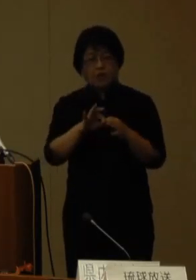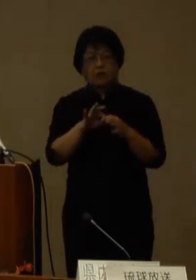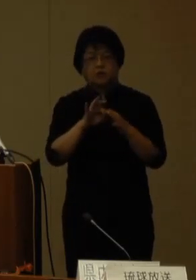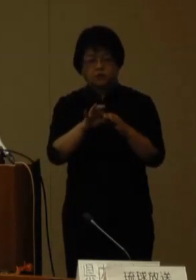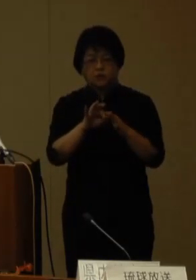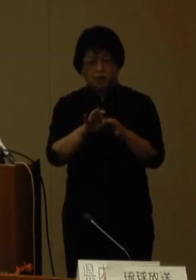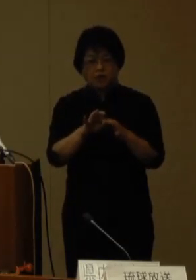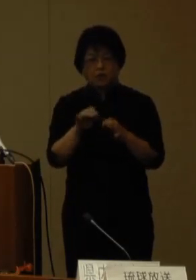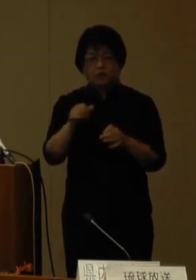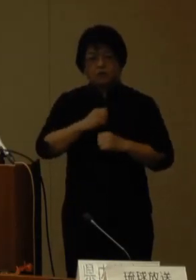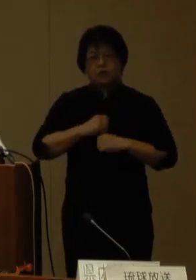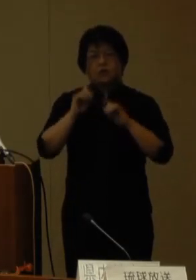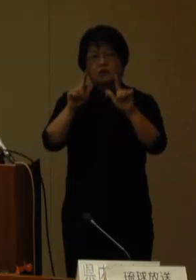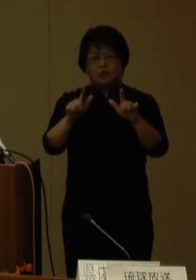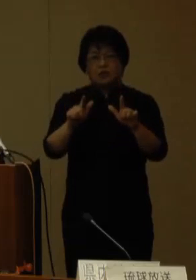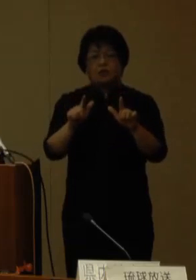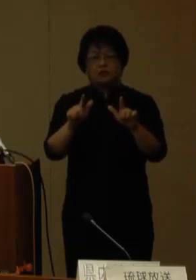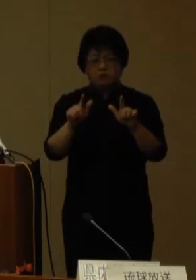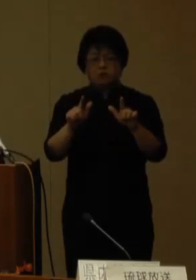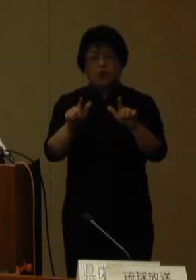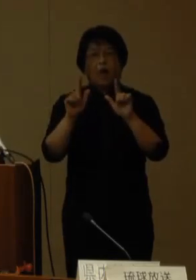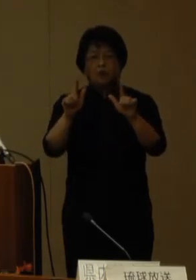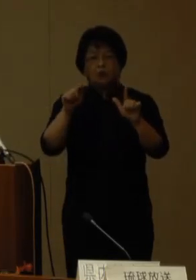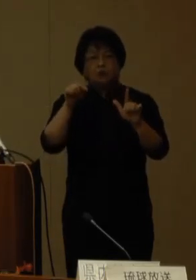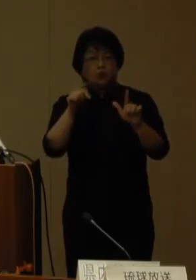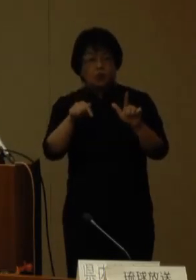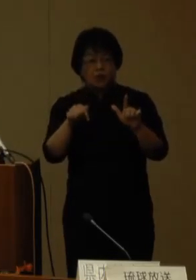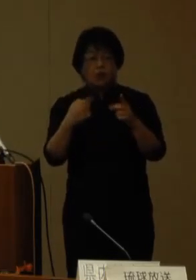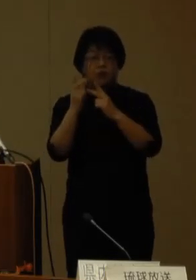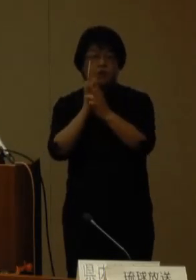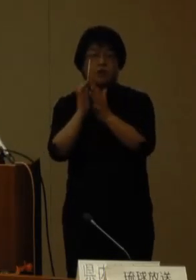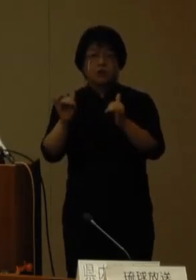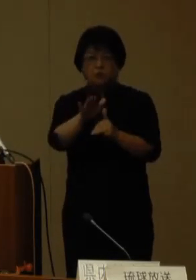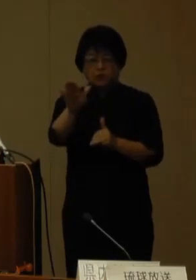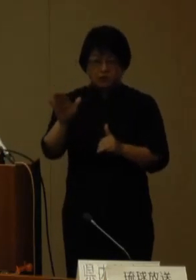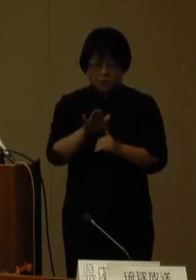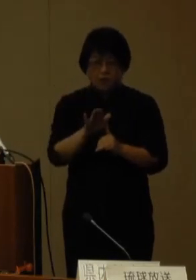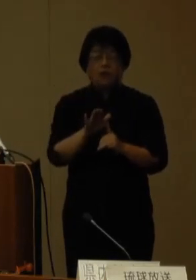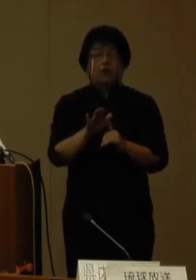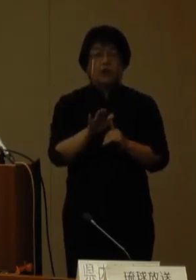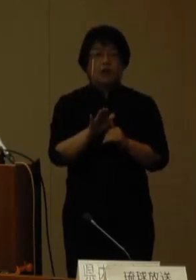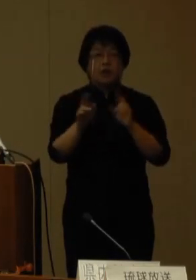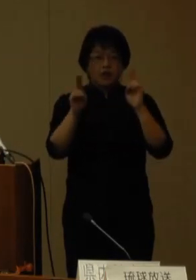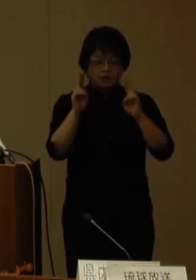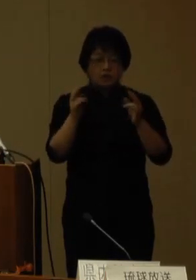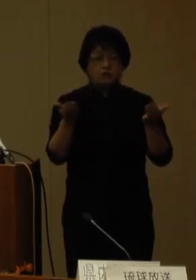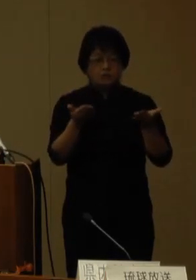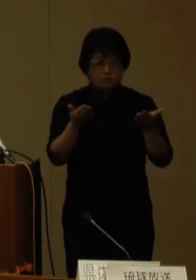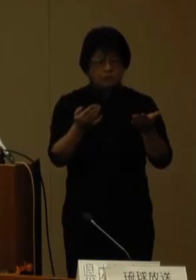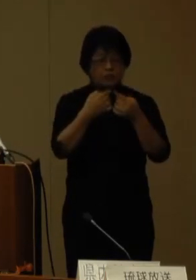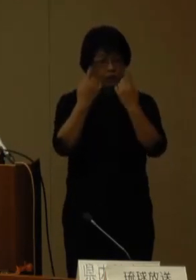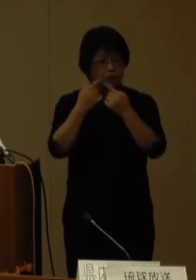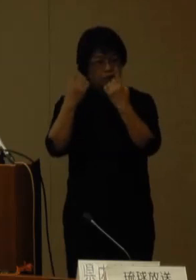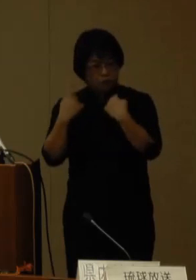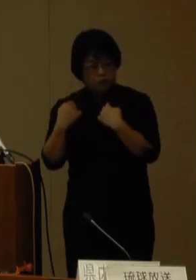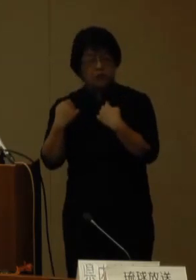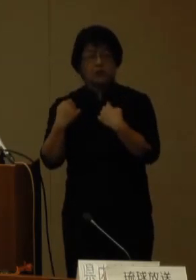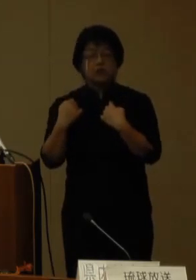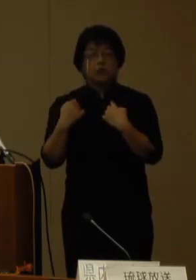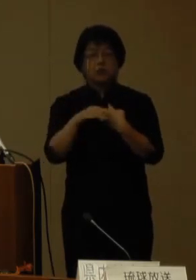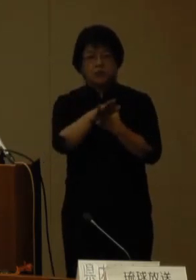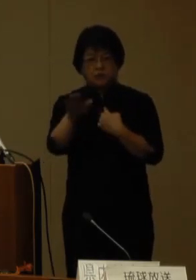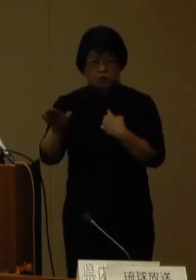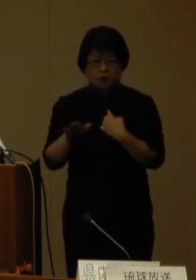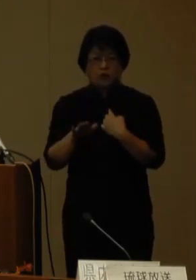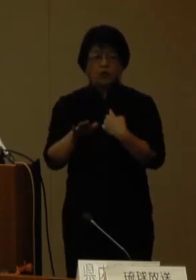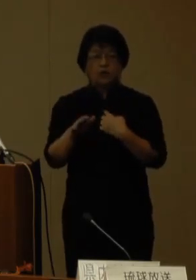急事態宣言措置についてはやはり県民の皆さんや業者の皆さん、お一人お一人、一社一社、一